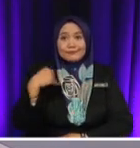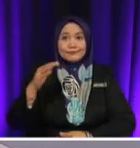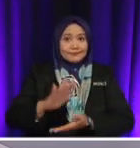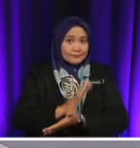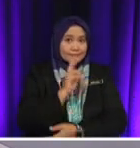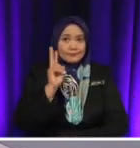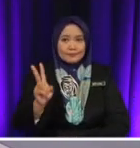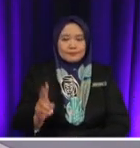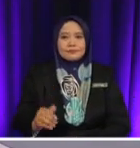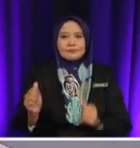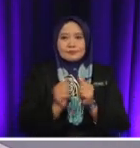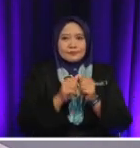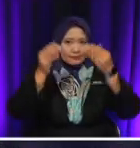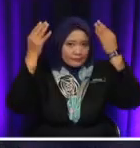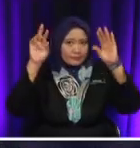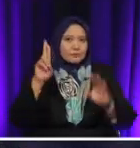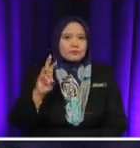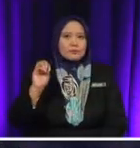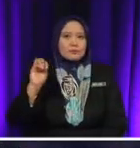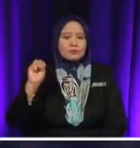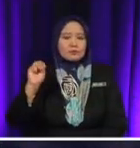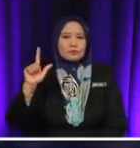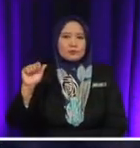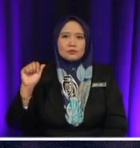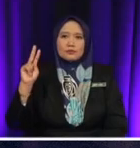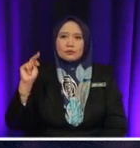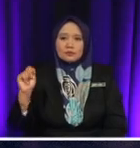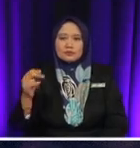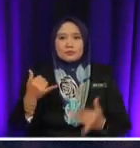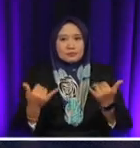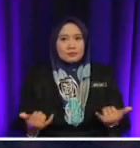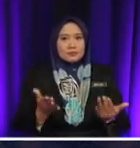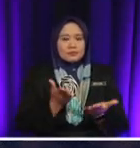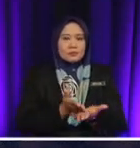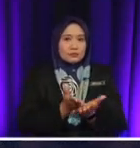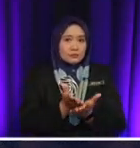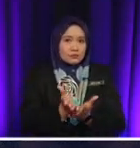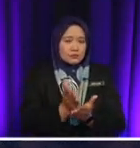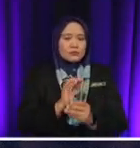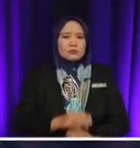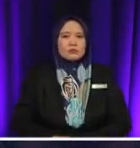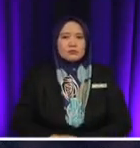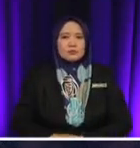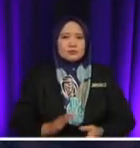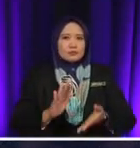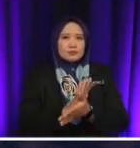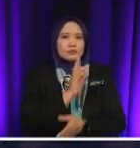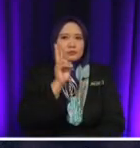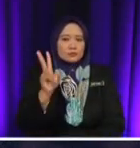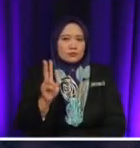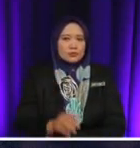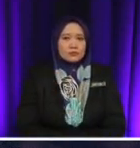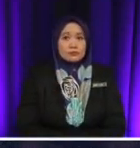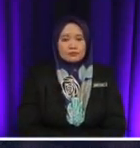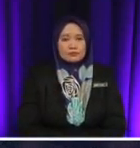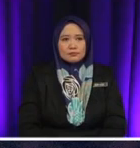du bersama-sama dengan Cikgu roslan kita nak teruskan Cikgu untuk kertas du bahagian B Cipta produk atau idea